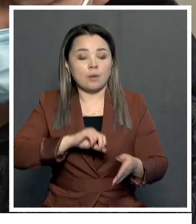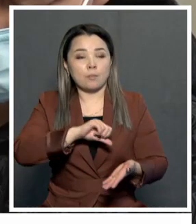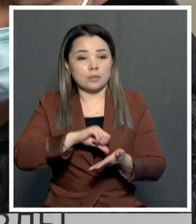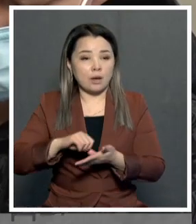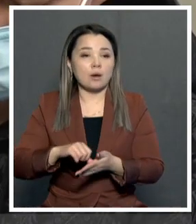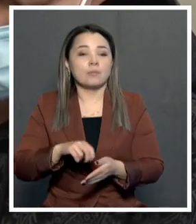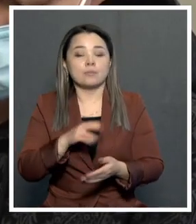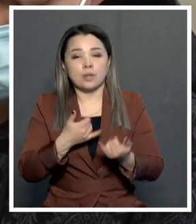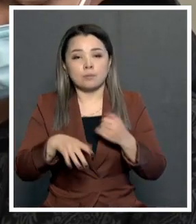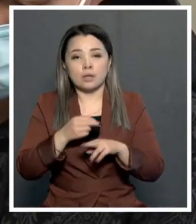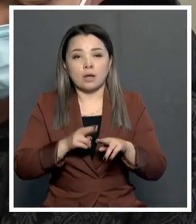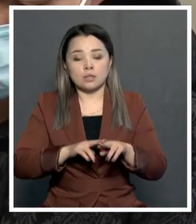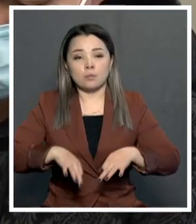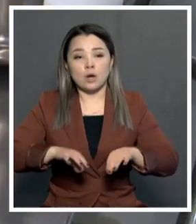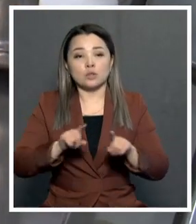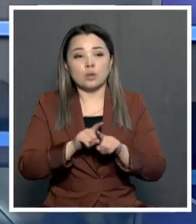патрульдік полицейлерге екпе егілді.